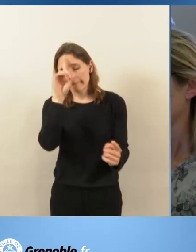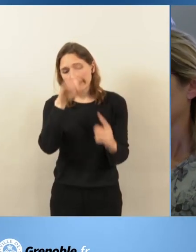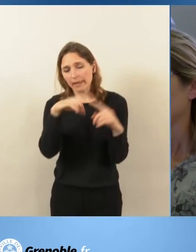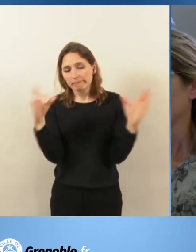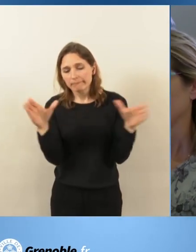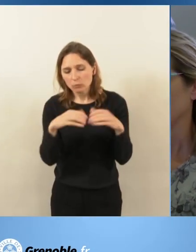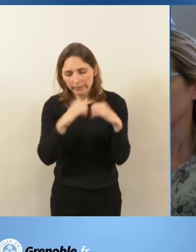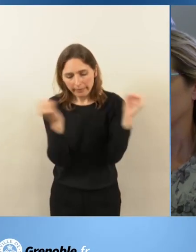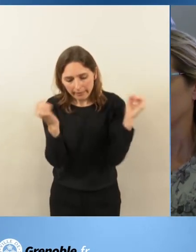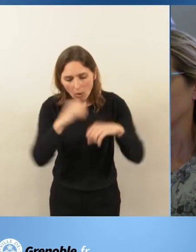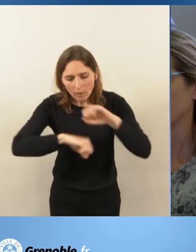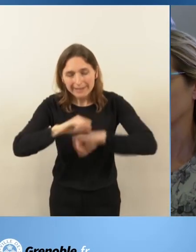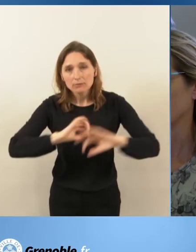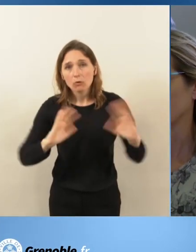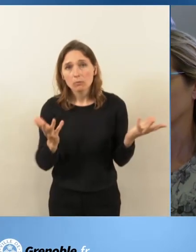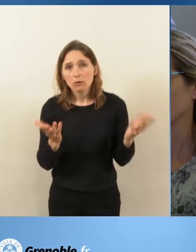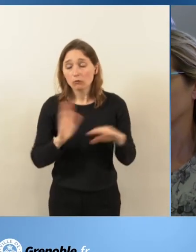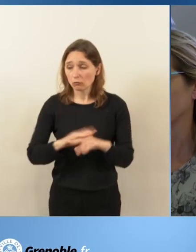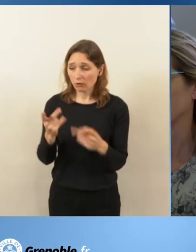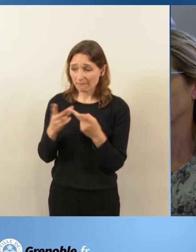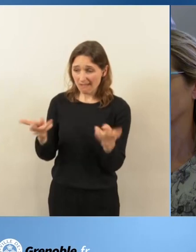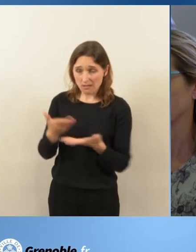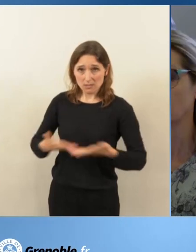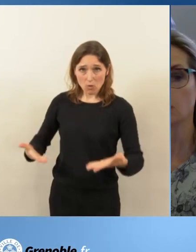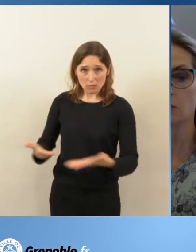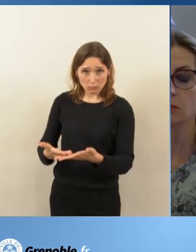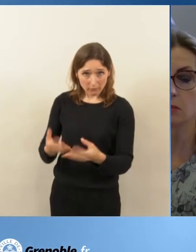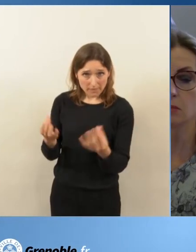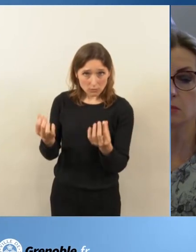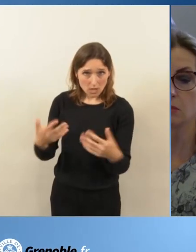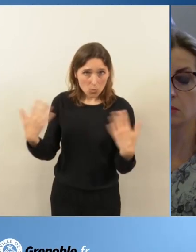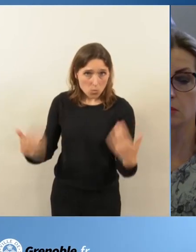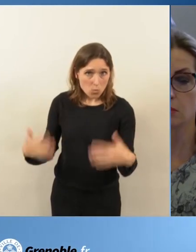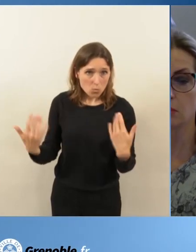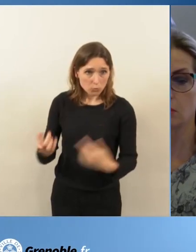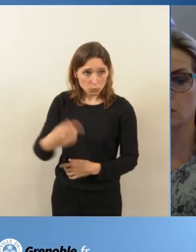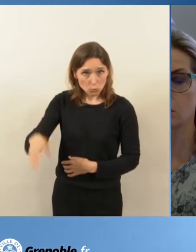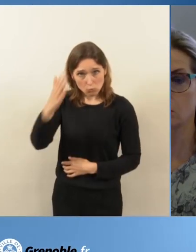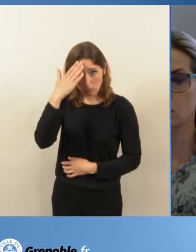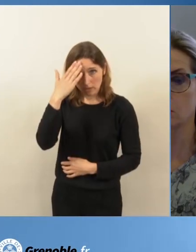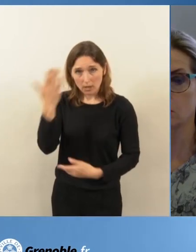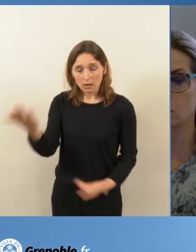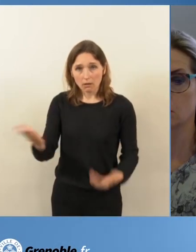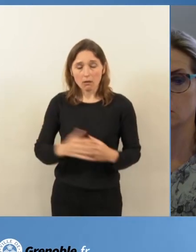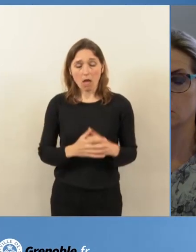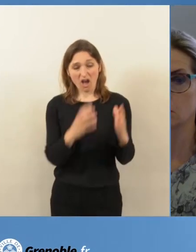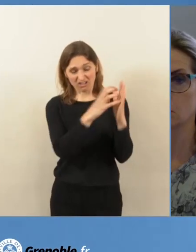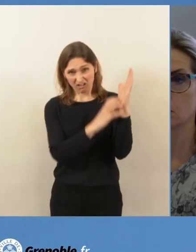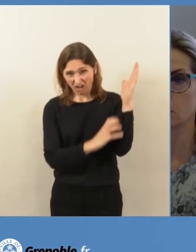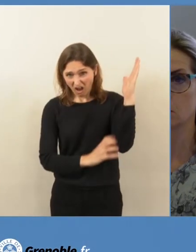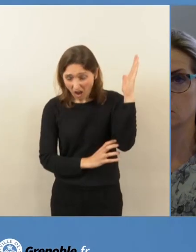de la majorité alors que la ville est dans cette situation financière que que vous connaissez que nous connaissons tous et à la quelque chose de